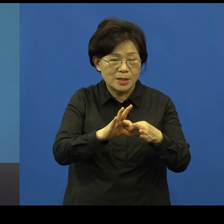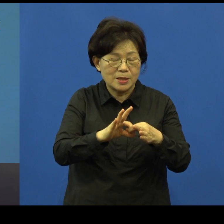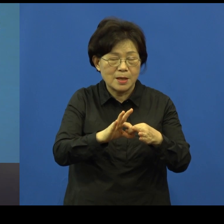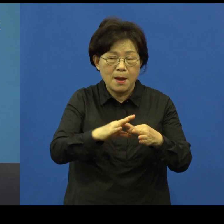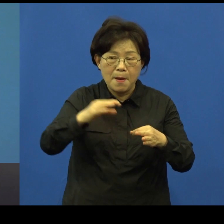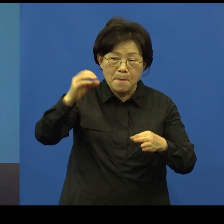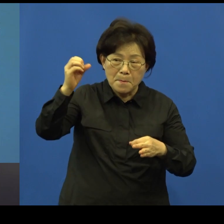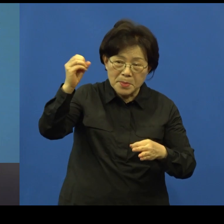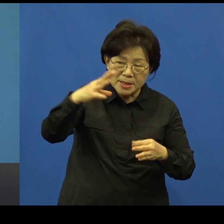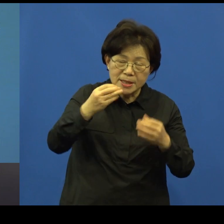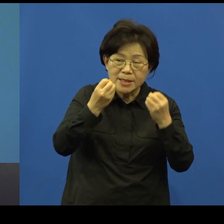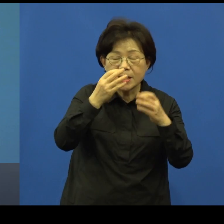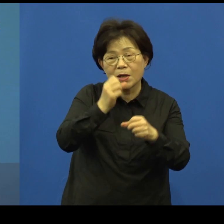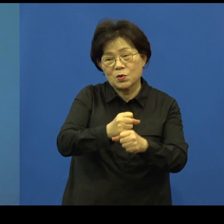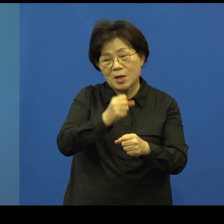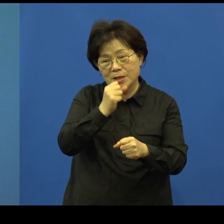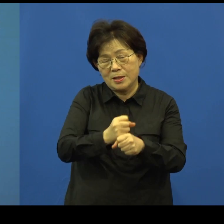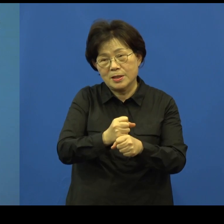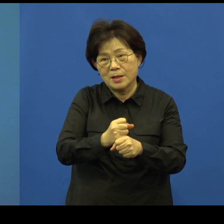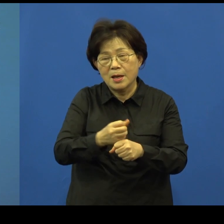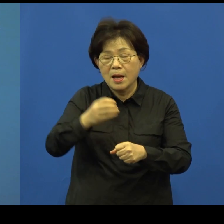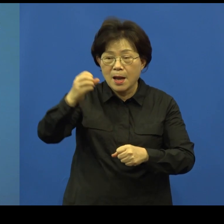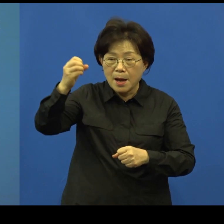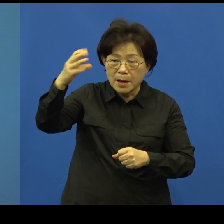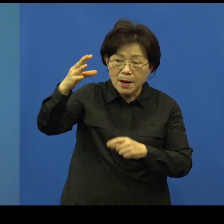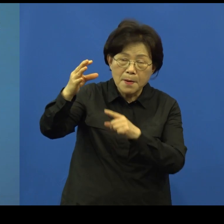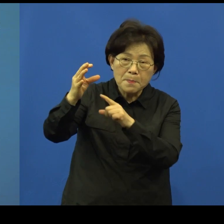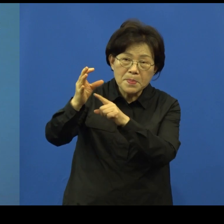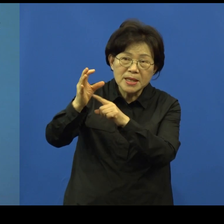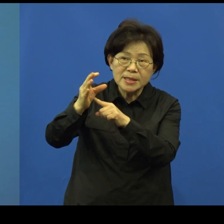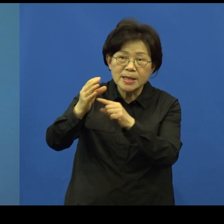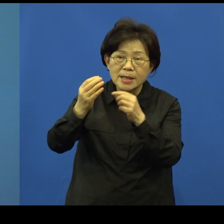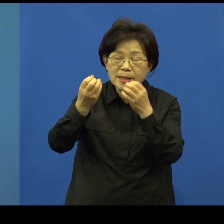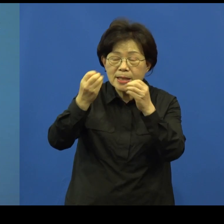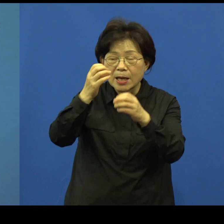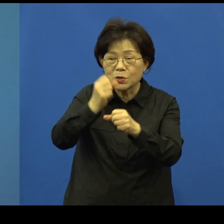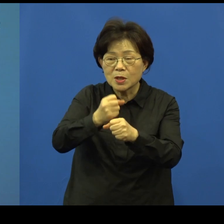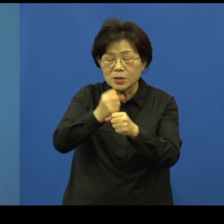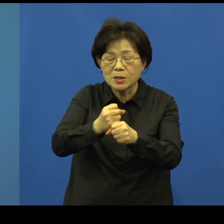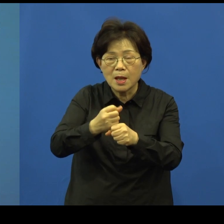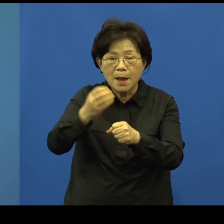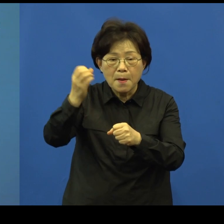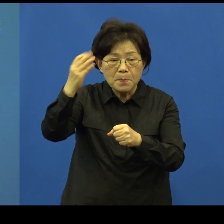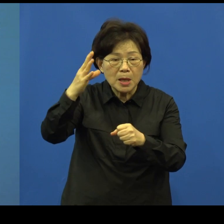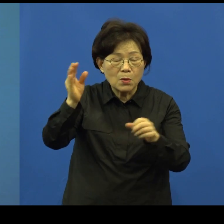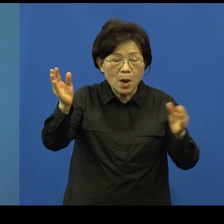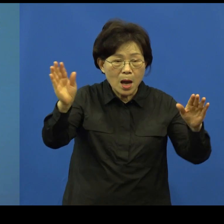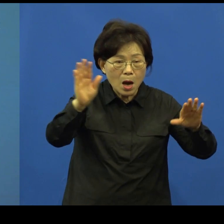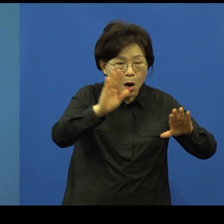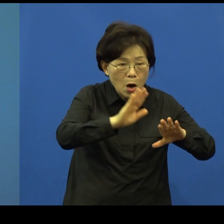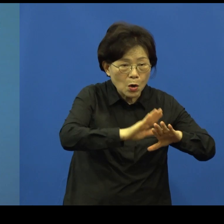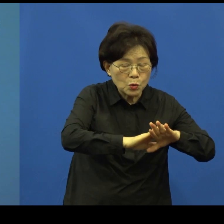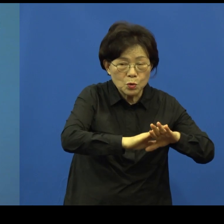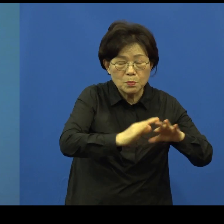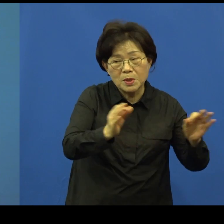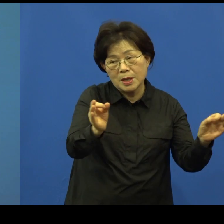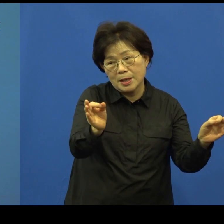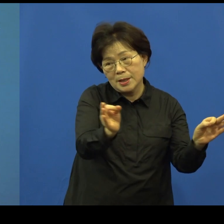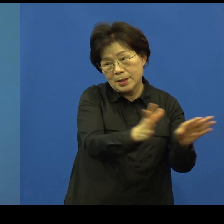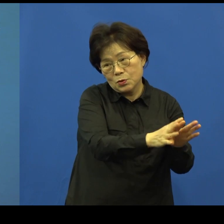말씀으로 빛을 창조하시고, 그 빛을 창조하자 빛과 어둠이, 혼돈과 어둠이